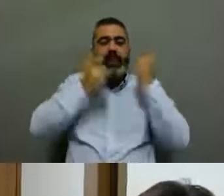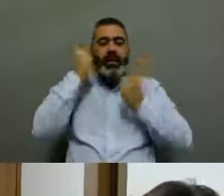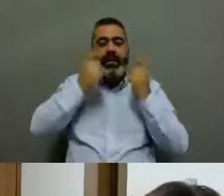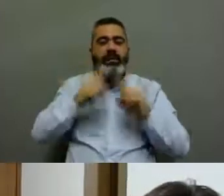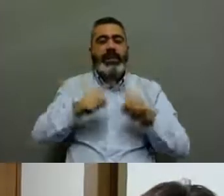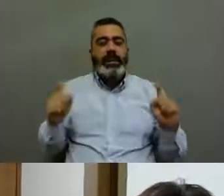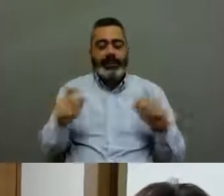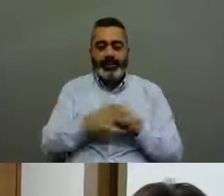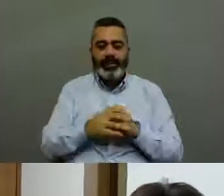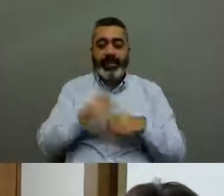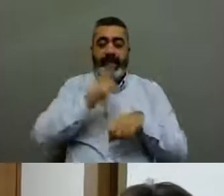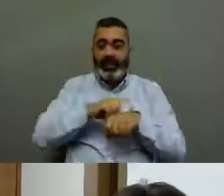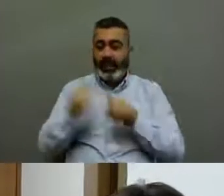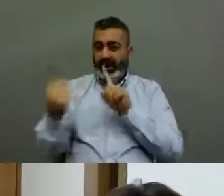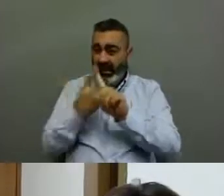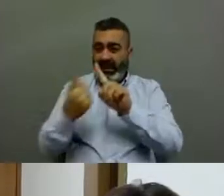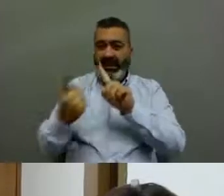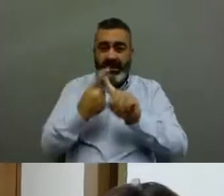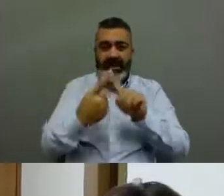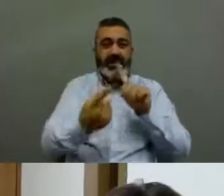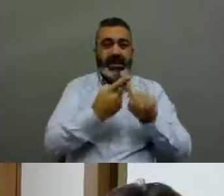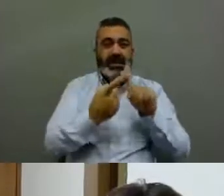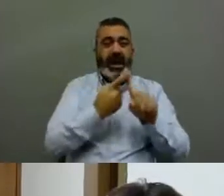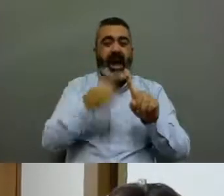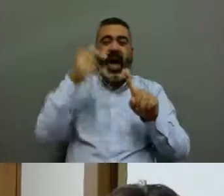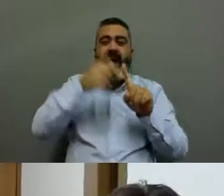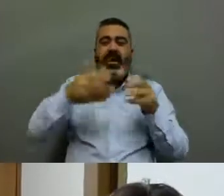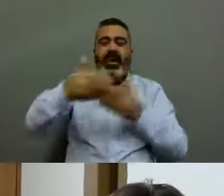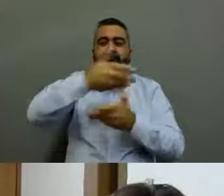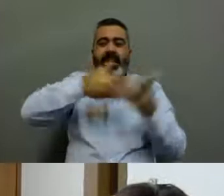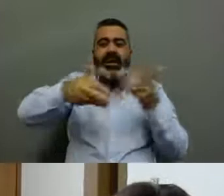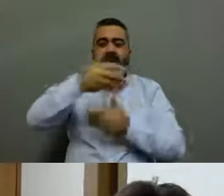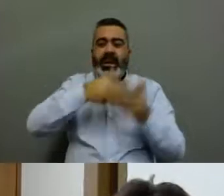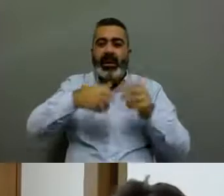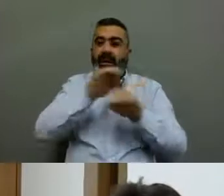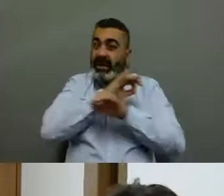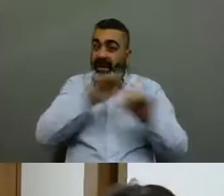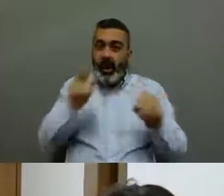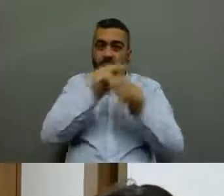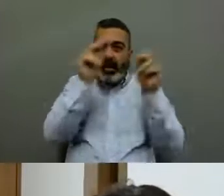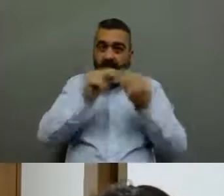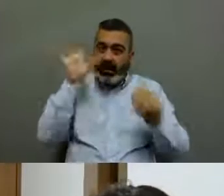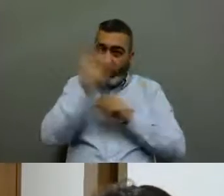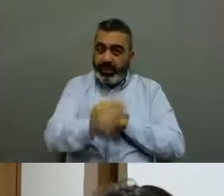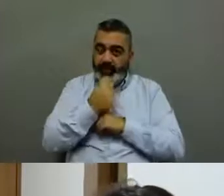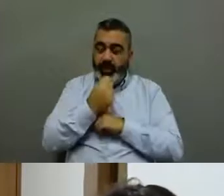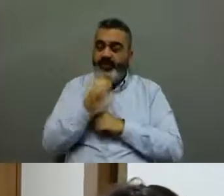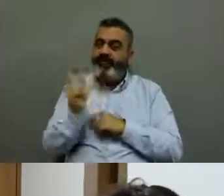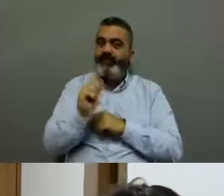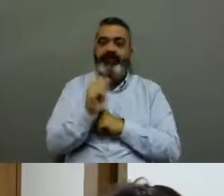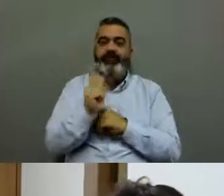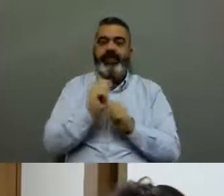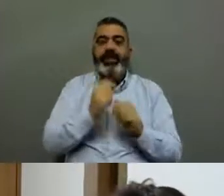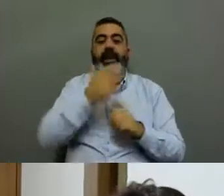των διασταυρώσεων είναι πολύπλοκη και δεν καταλήγει πάντα σε ένα προβλεπόμενο αποτέλεσμα. Γι' αυτό και όπως είδαμε